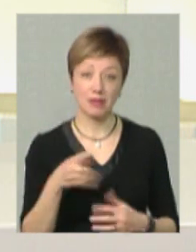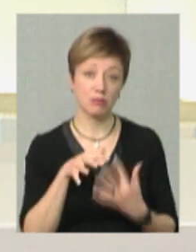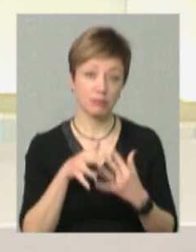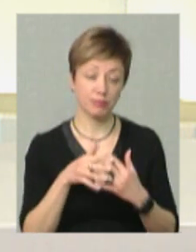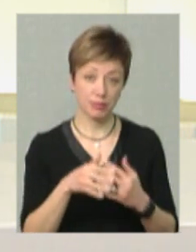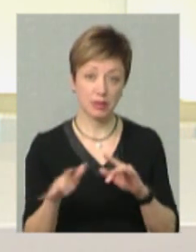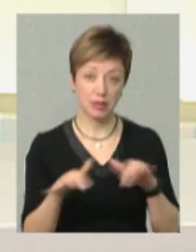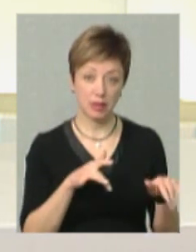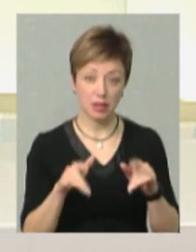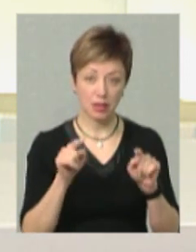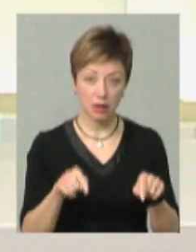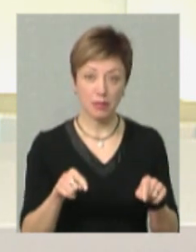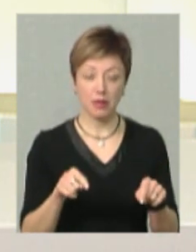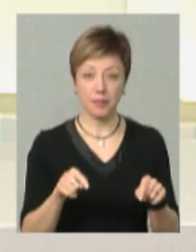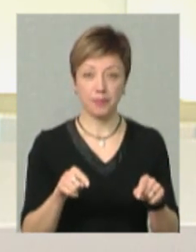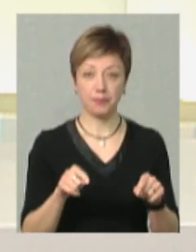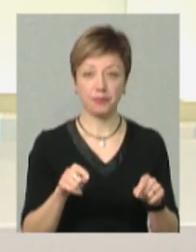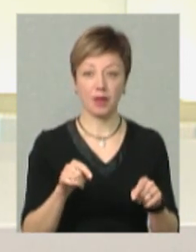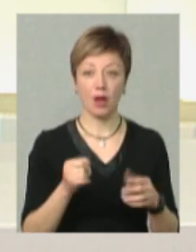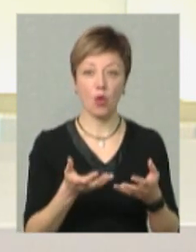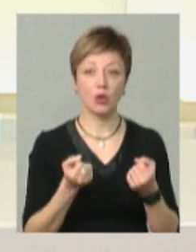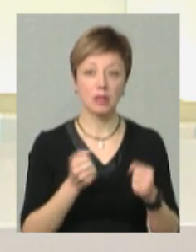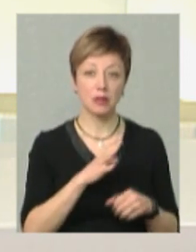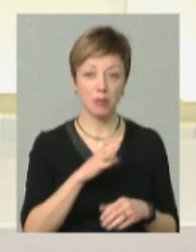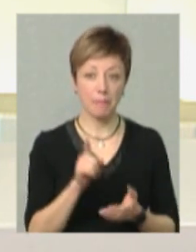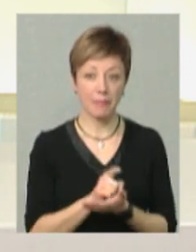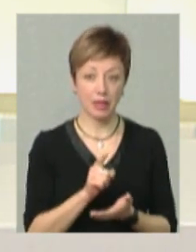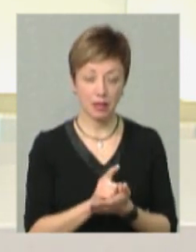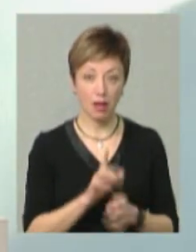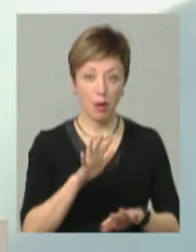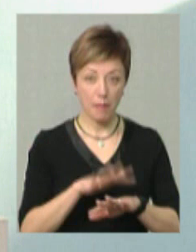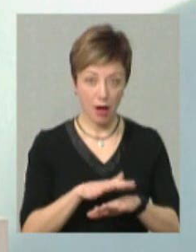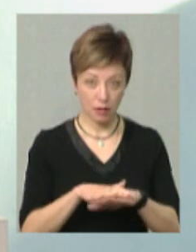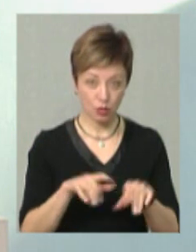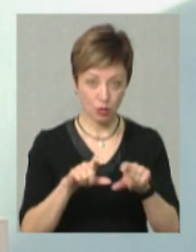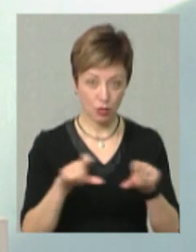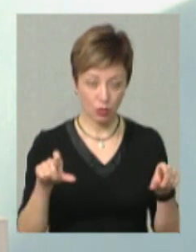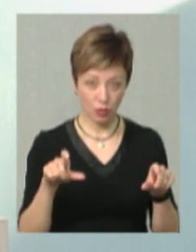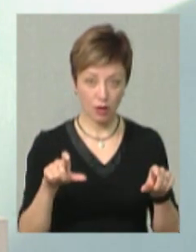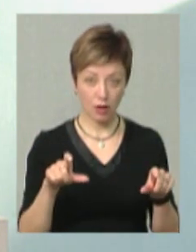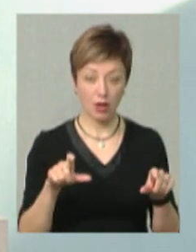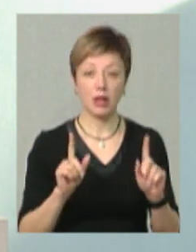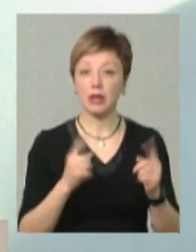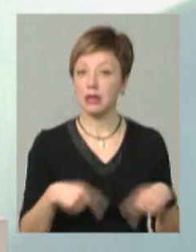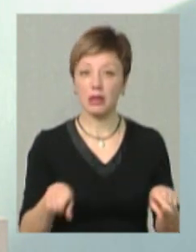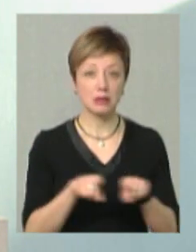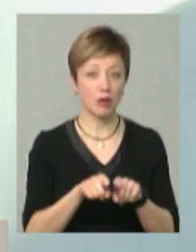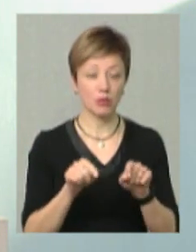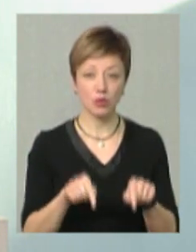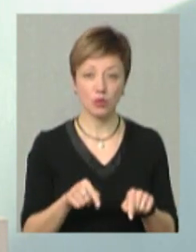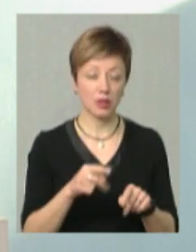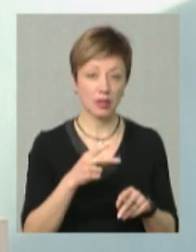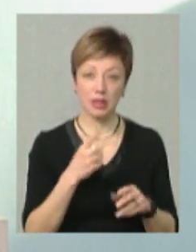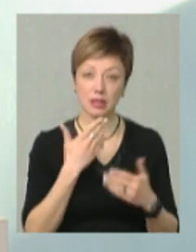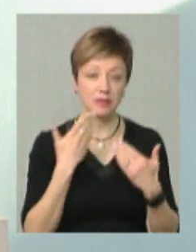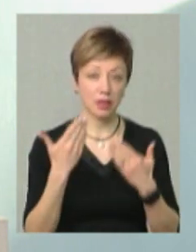бойові дії, і вона отримувала там пенсію на банківську установу, то вона так само тут, не